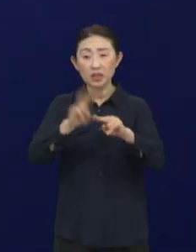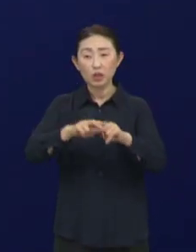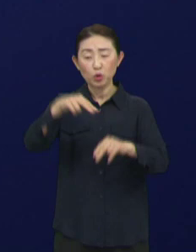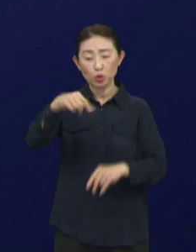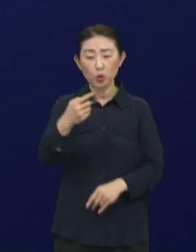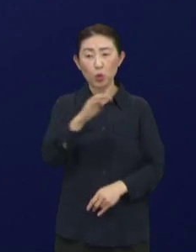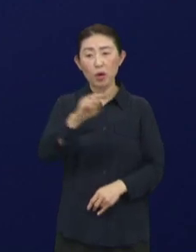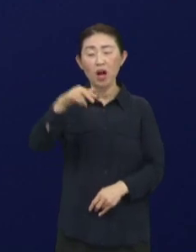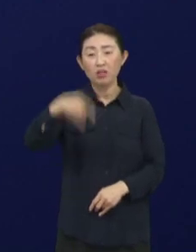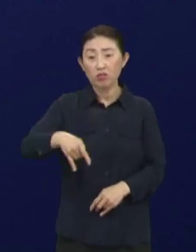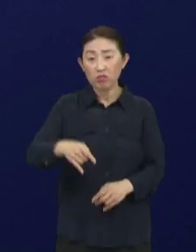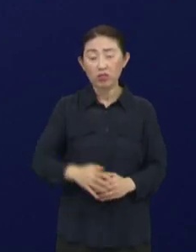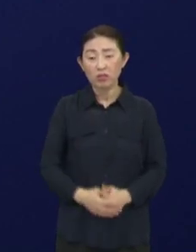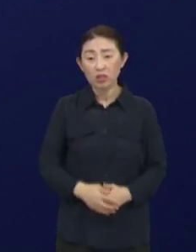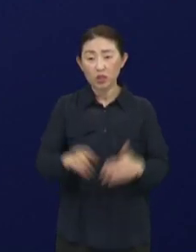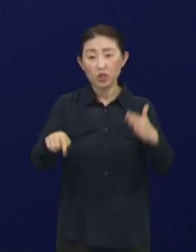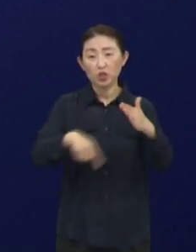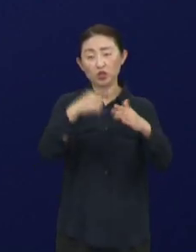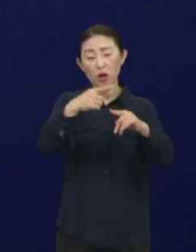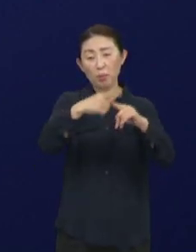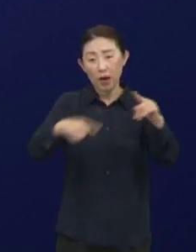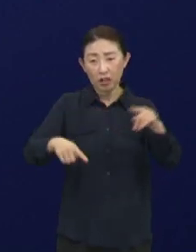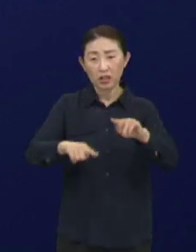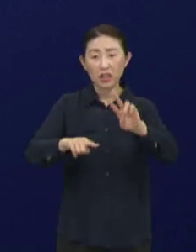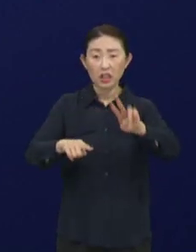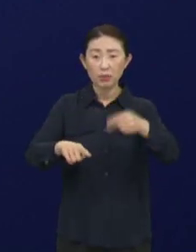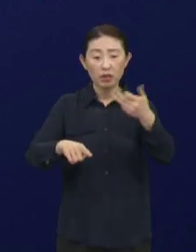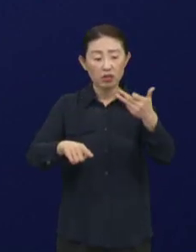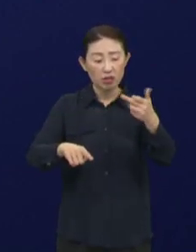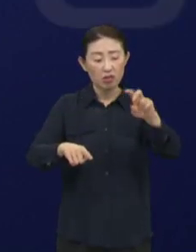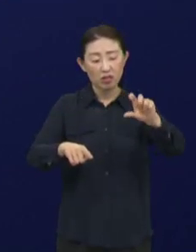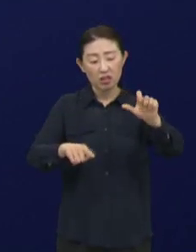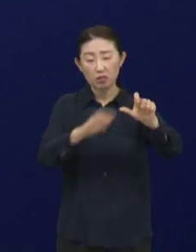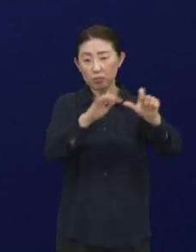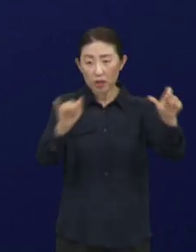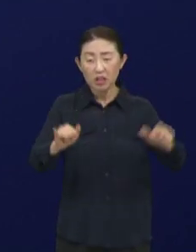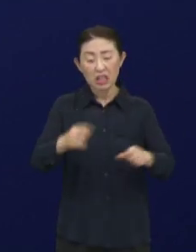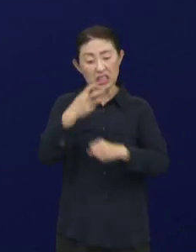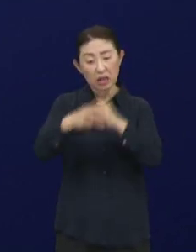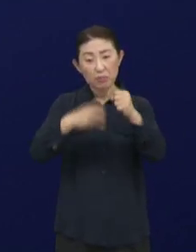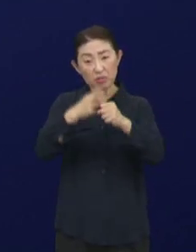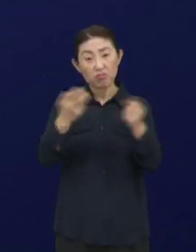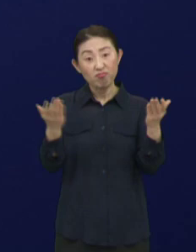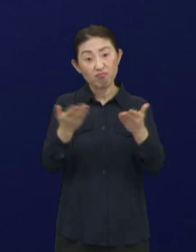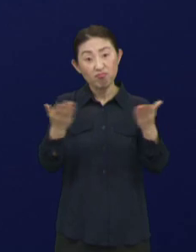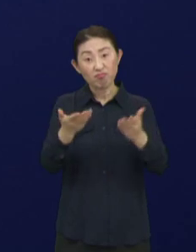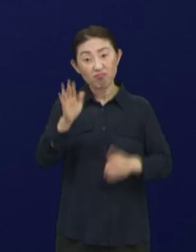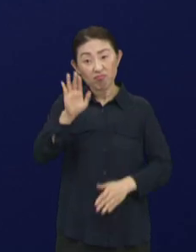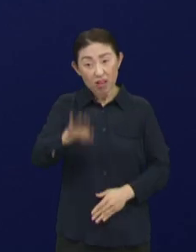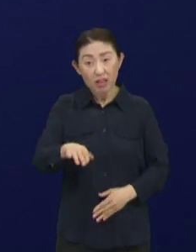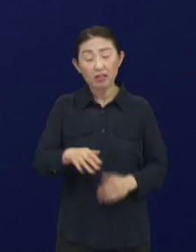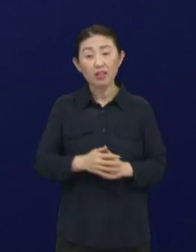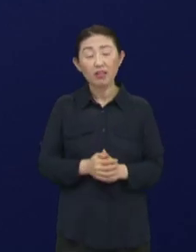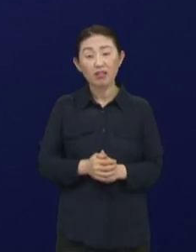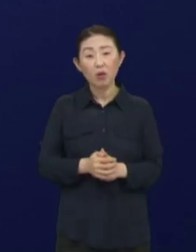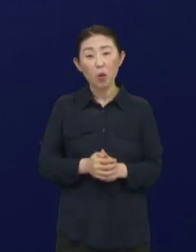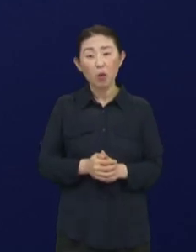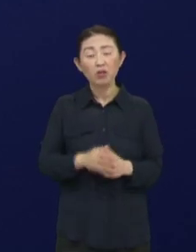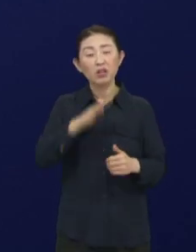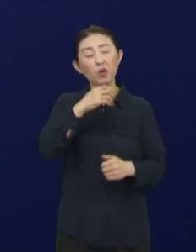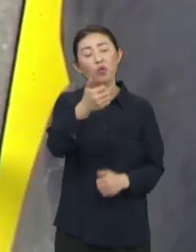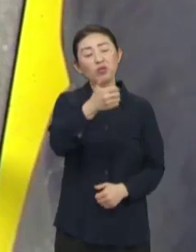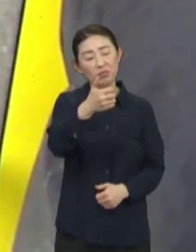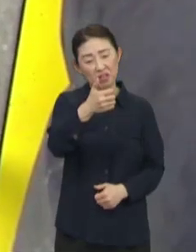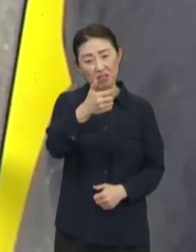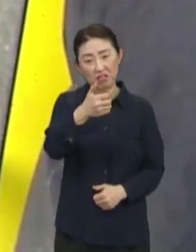소방위입니다. 또 이 가운데 절반가량인 215명은 30년 안팎의 세월 동안 소방 현장을 지켜온